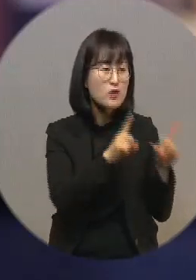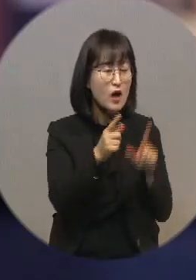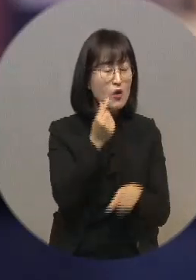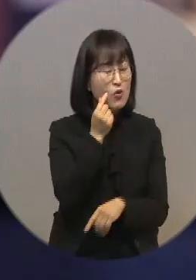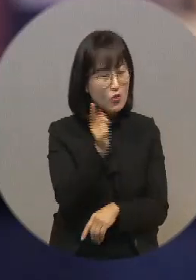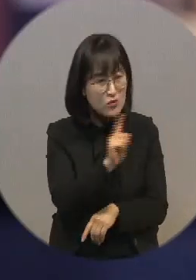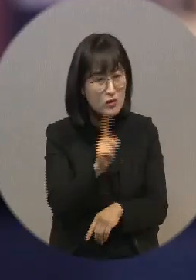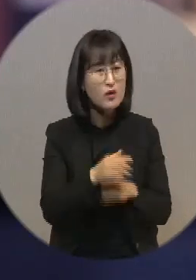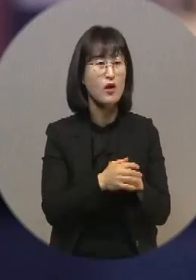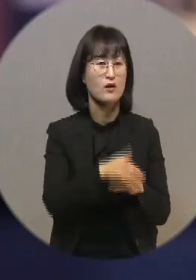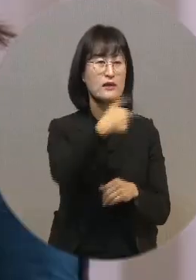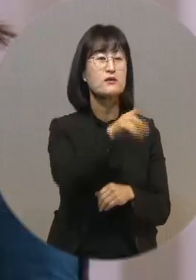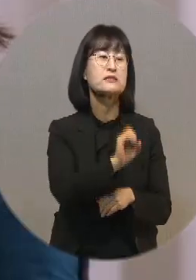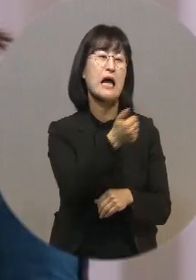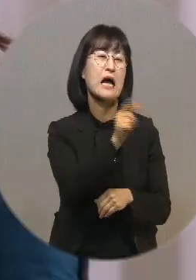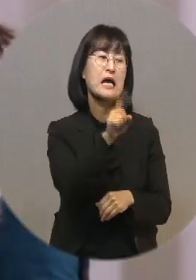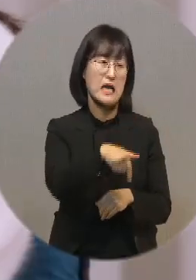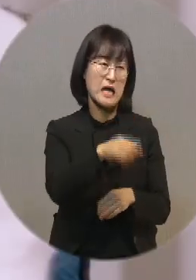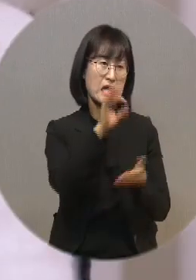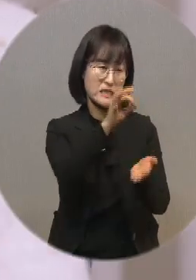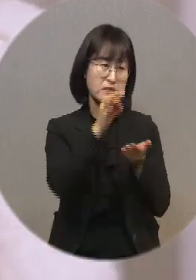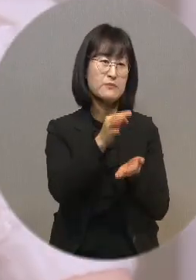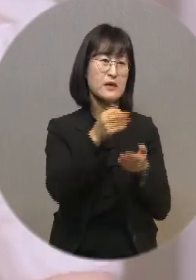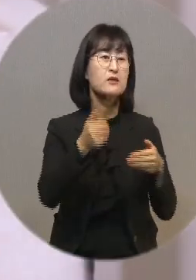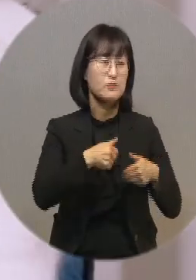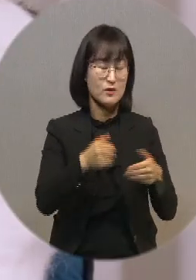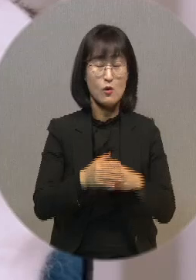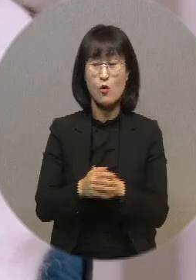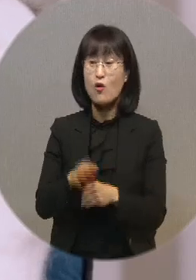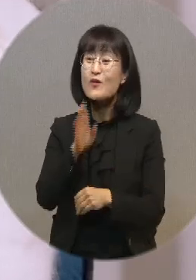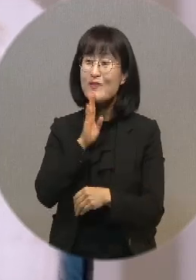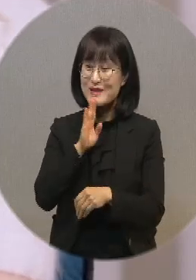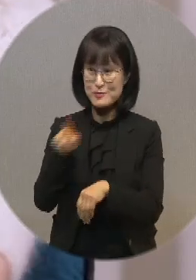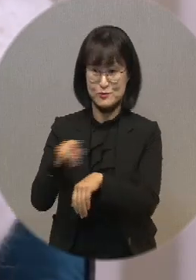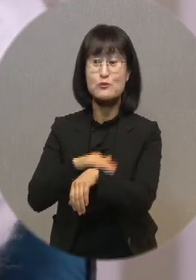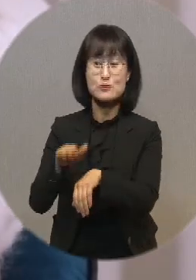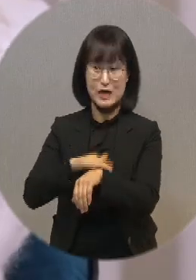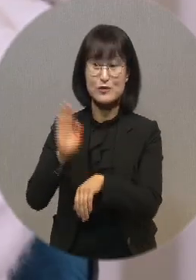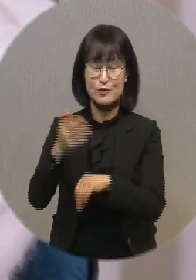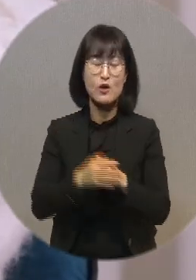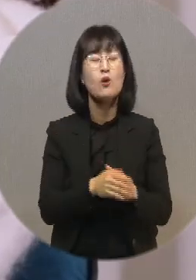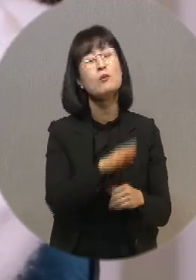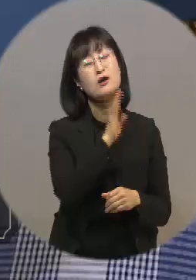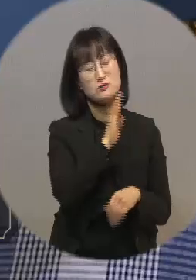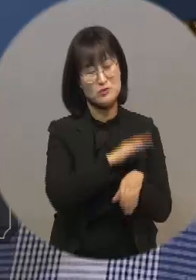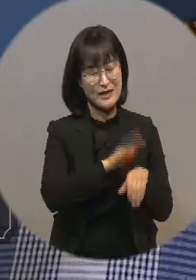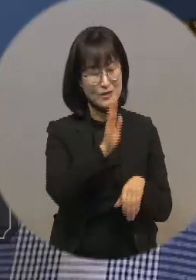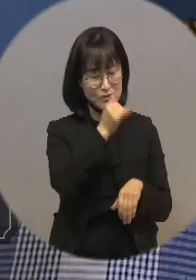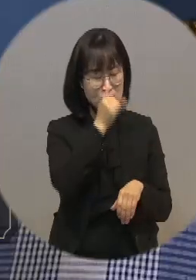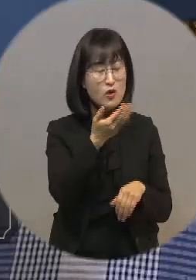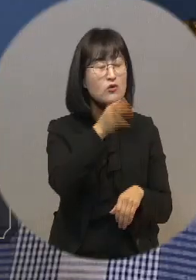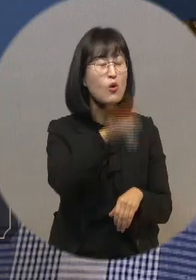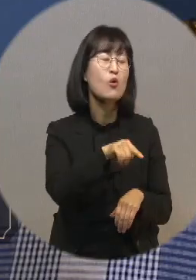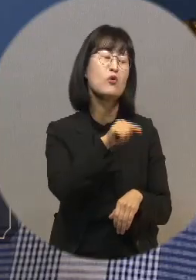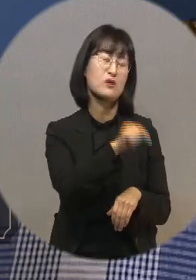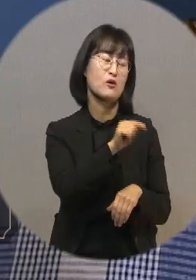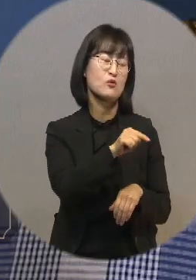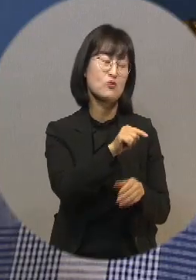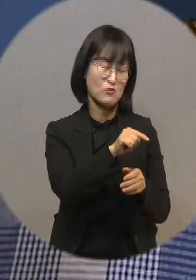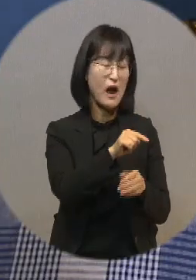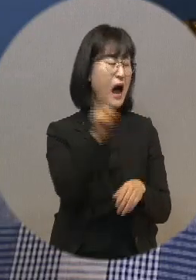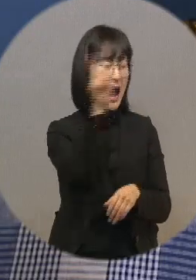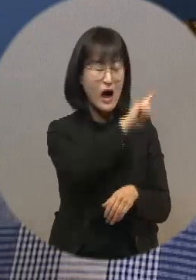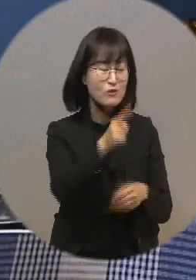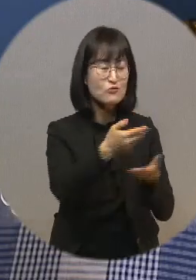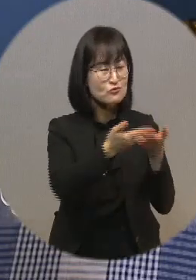있을까? 장학금을 받자. 왜냐면 대한민국도 장학금이 잘 돼 있어요. 너무 예. 잘 돼 있어요. 예. 근데 문턱이라는 게 또 있더라고요. 그렇죠. 아무나 주진